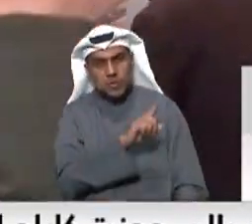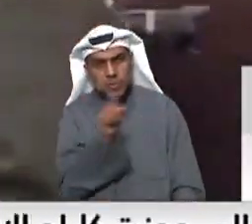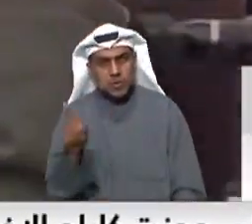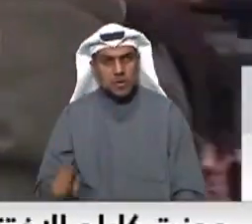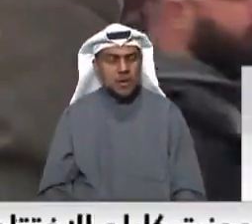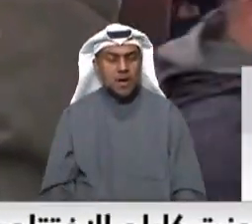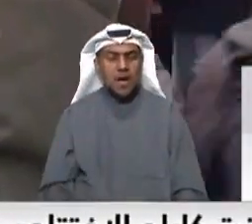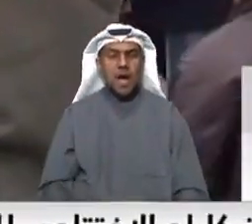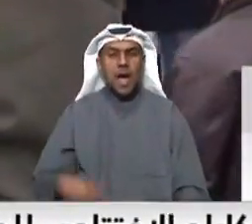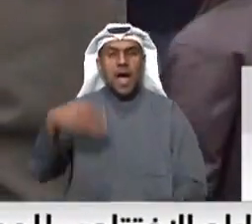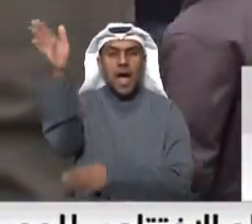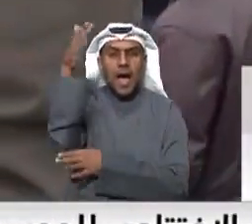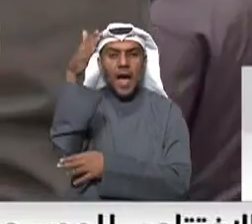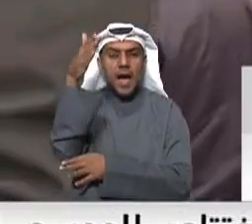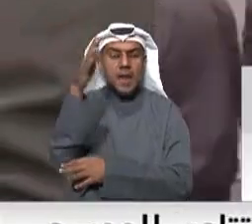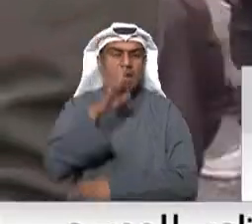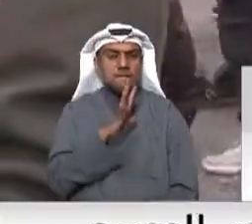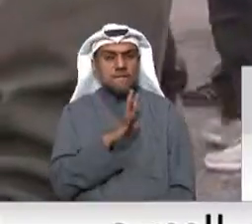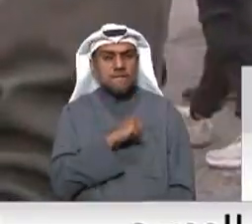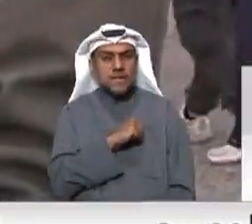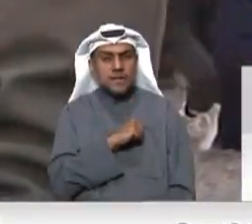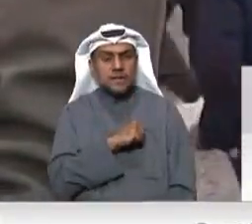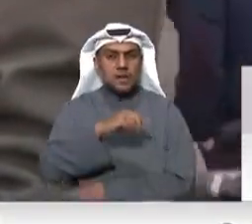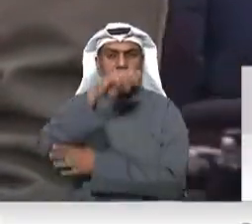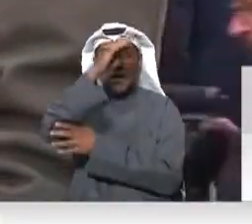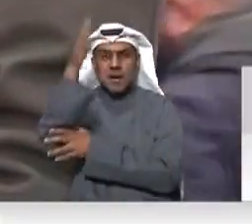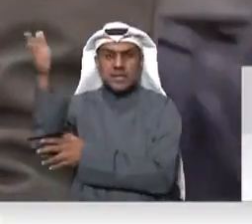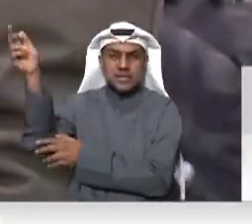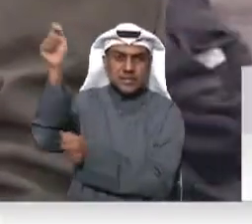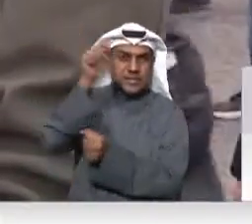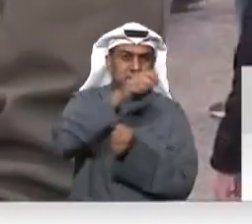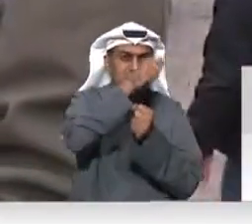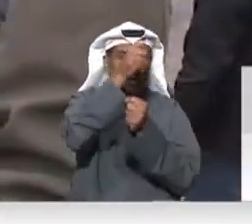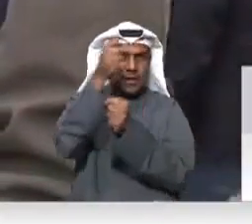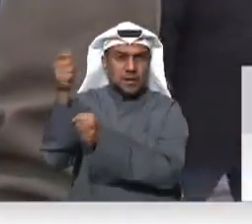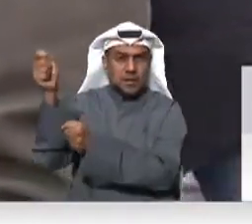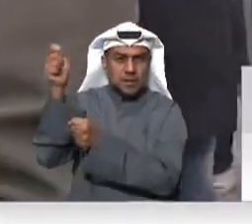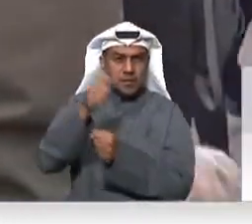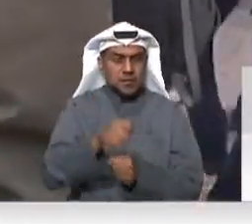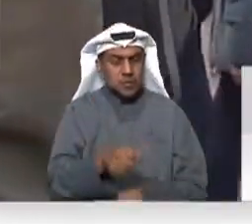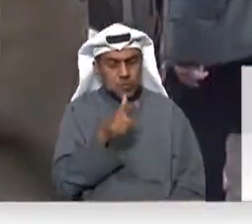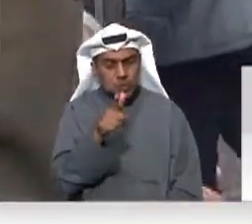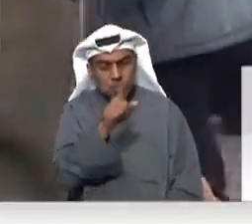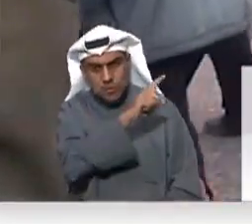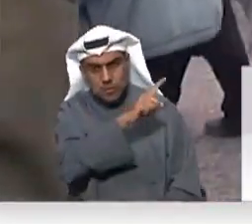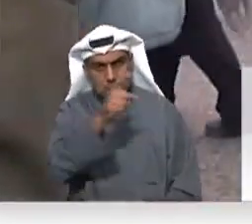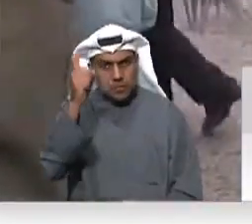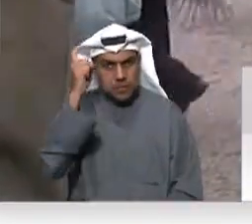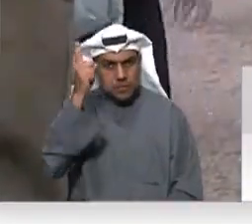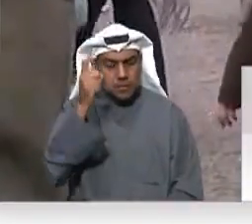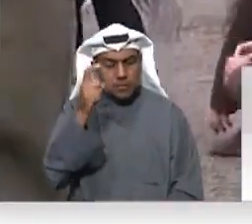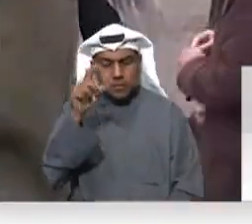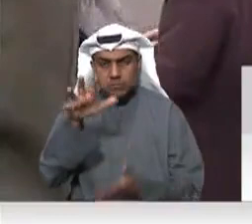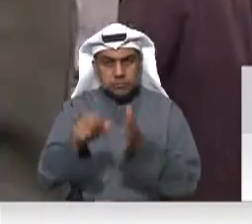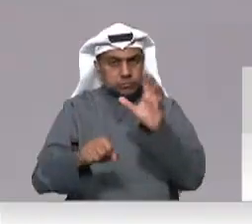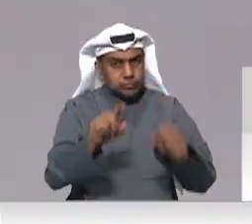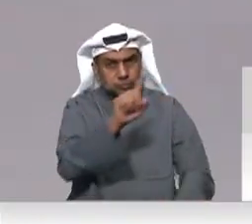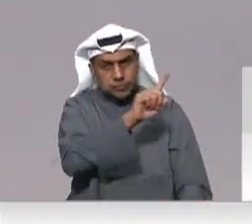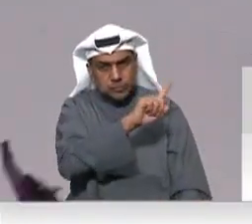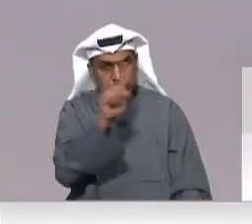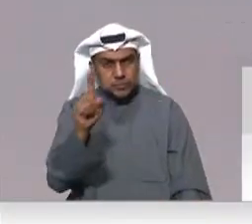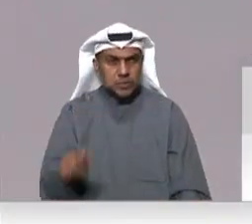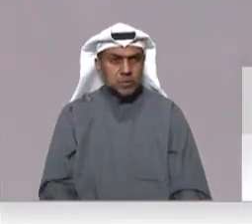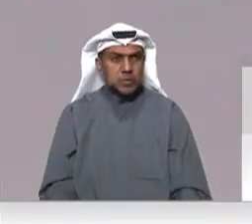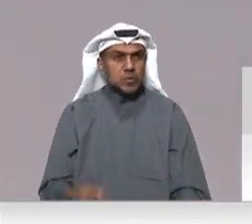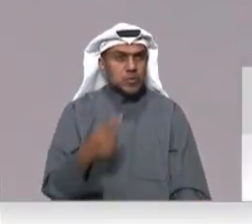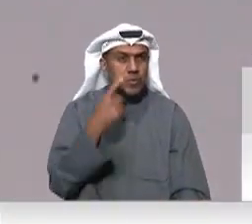الفلسطينية مرددين شعارات الحرية لفلسطين والتنديد والاستنكار للاحتلال وممارساته، فيما